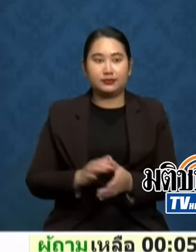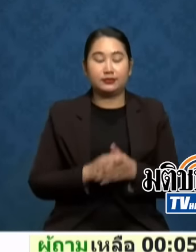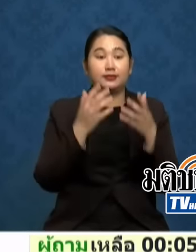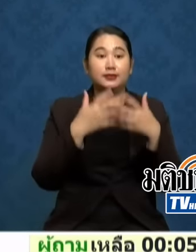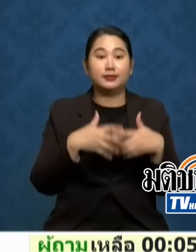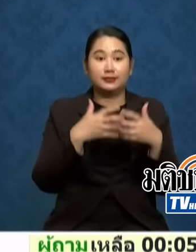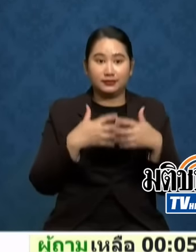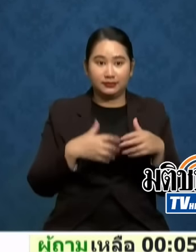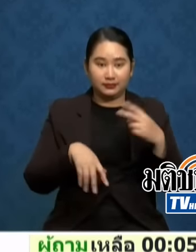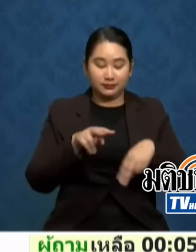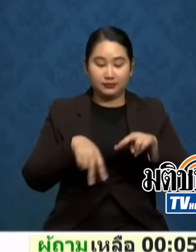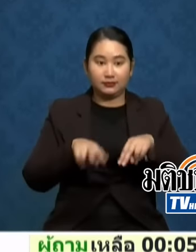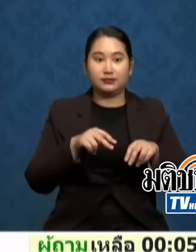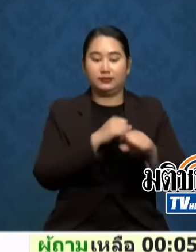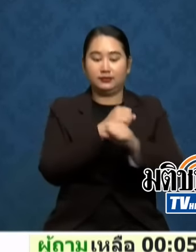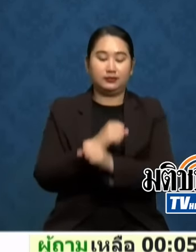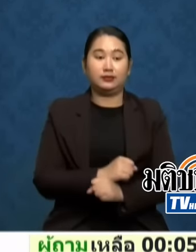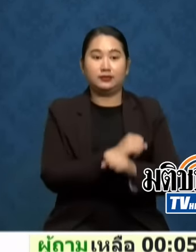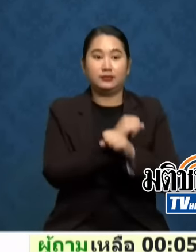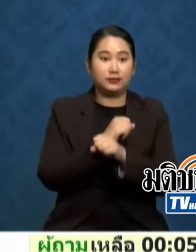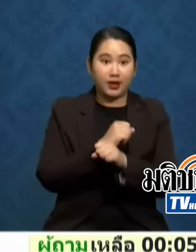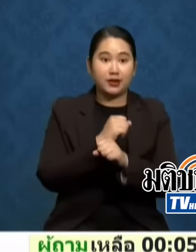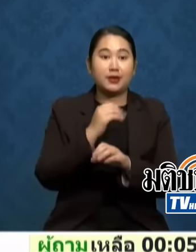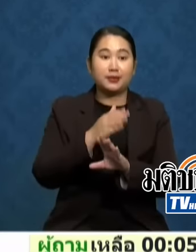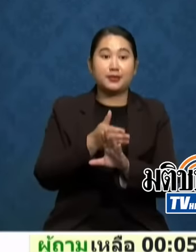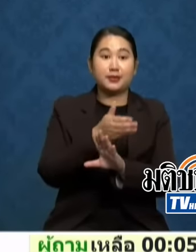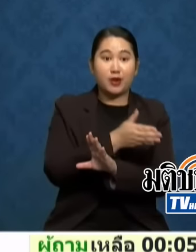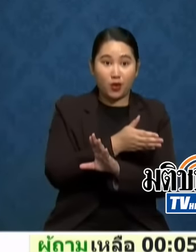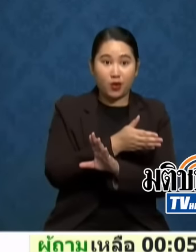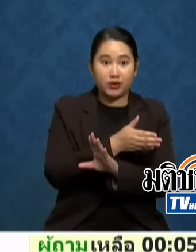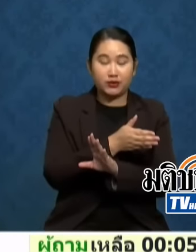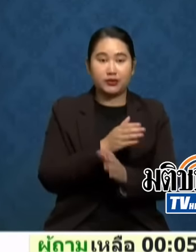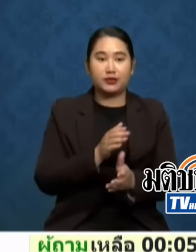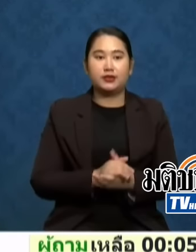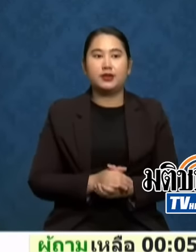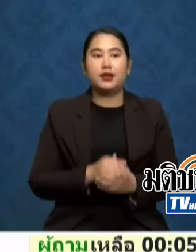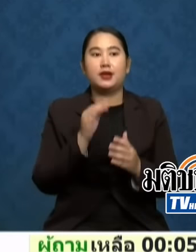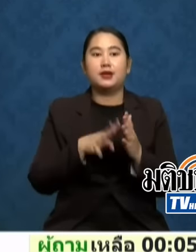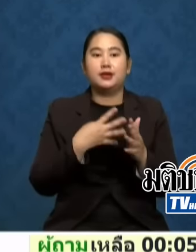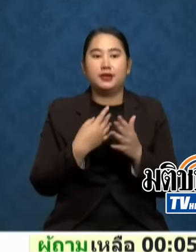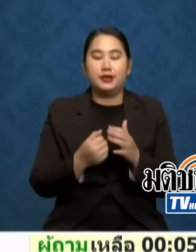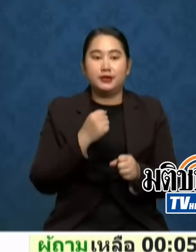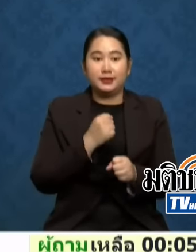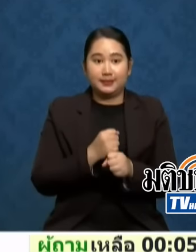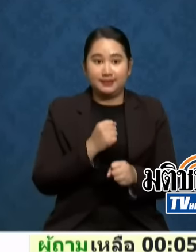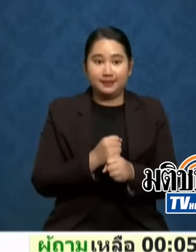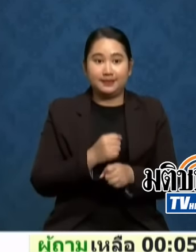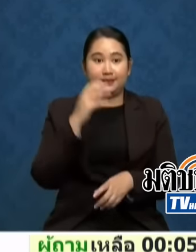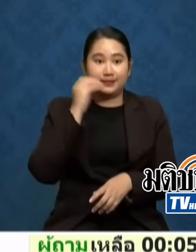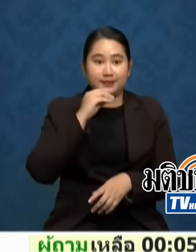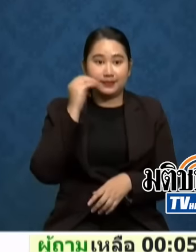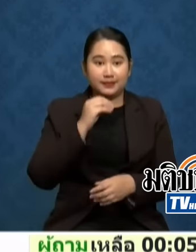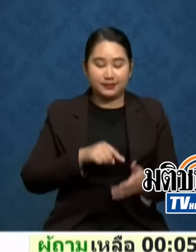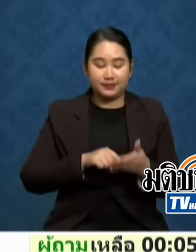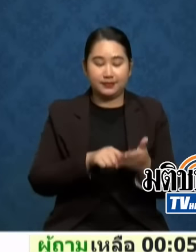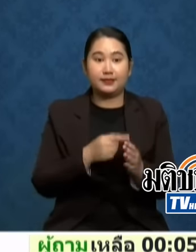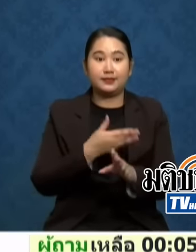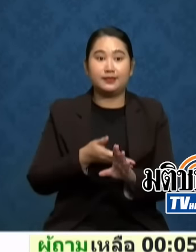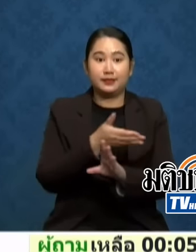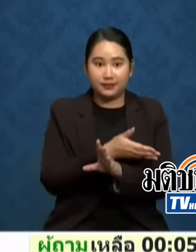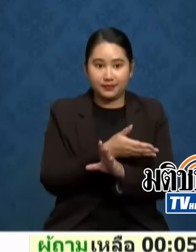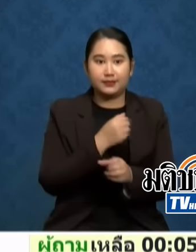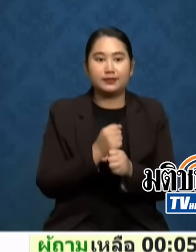กลนะครับในการป้องกันสถานภัยเป็นการล่วงหน้าไว้ก่อนอันนี้คือแผนที่ทุกครั้งที่เข้าสู่